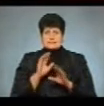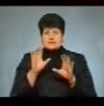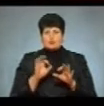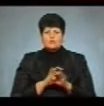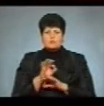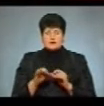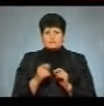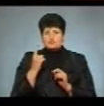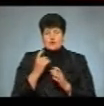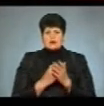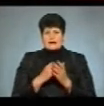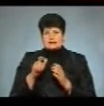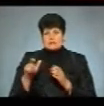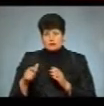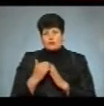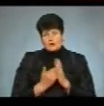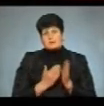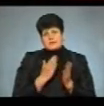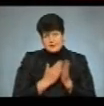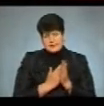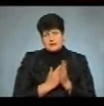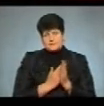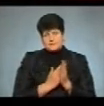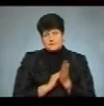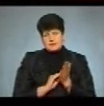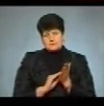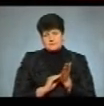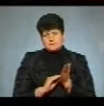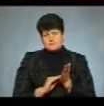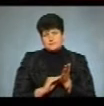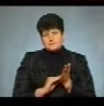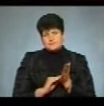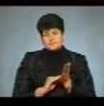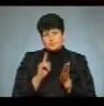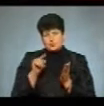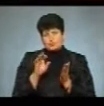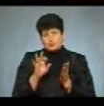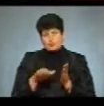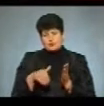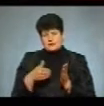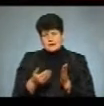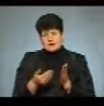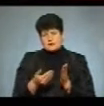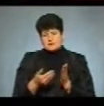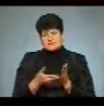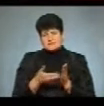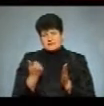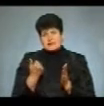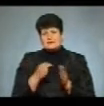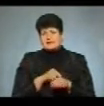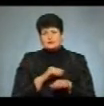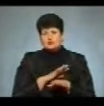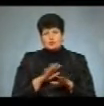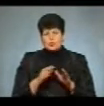навіть в одного із кандидатів в програмі є конкретно таке пункт про подання, відповідно, про зняття недоторканності,